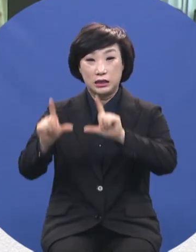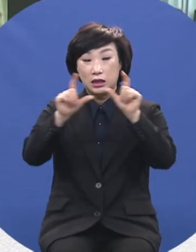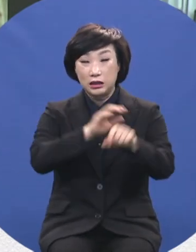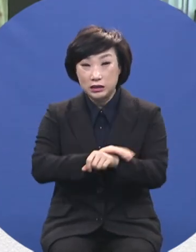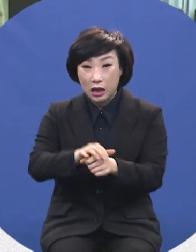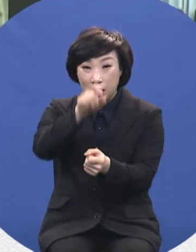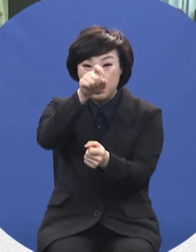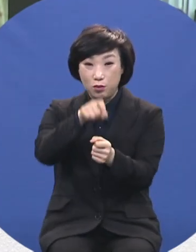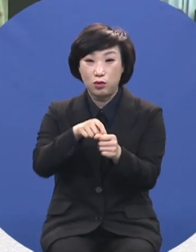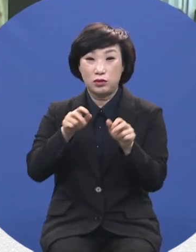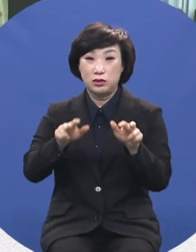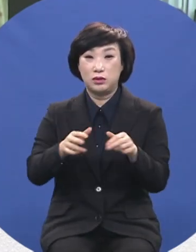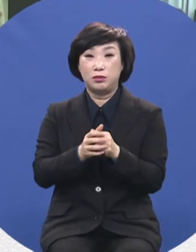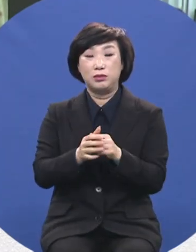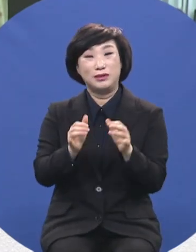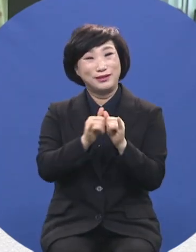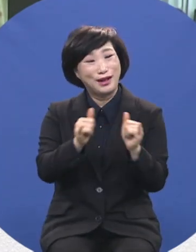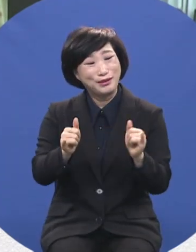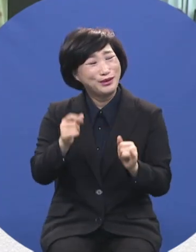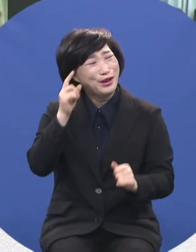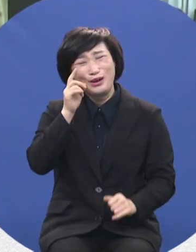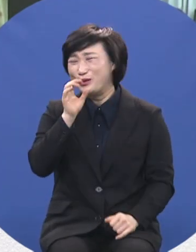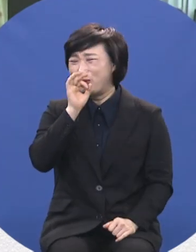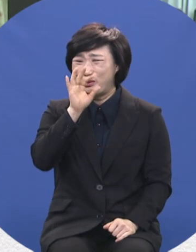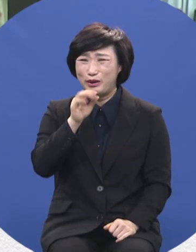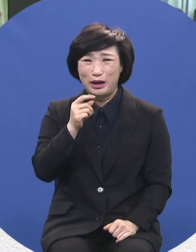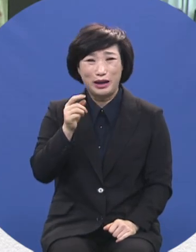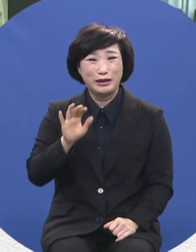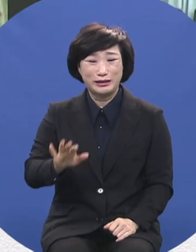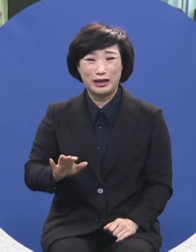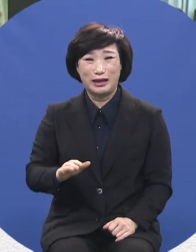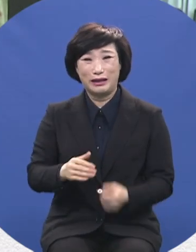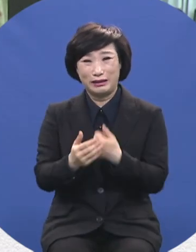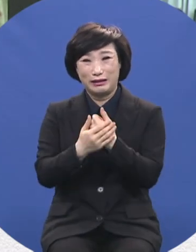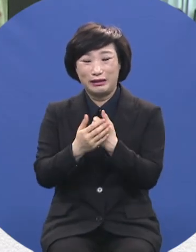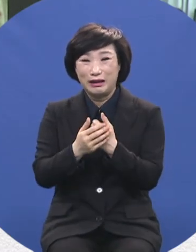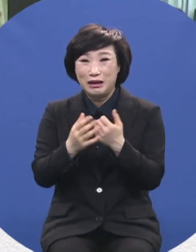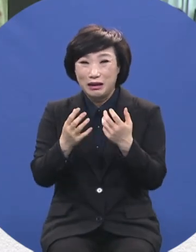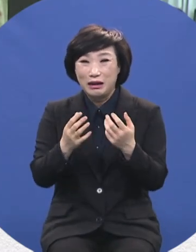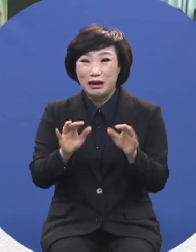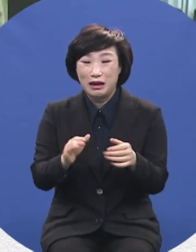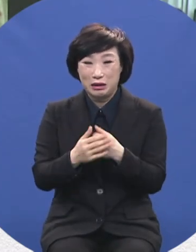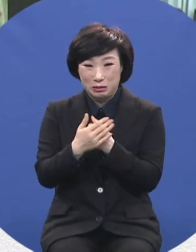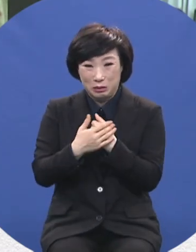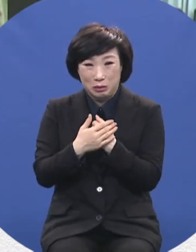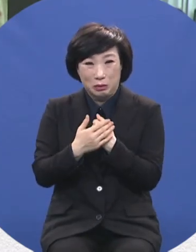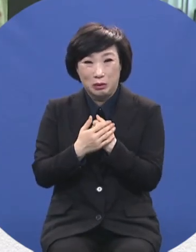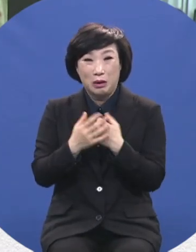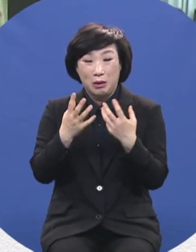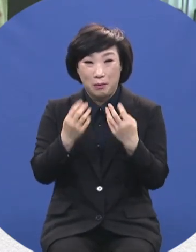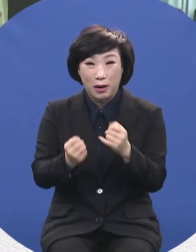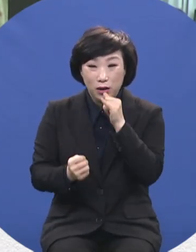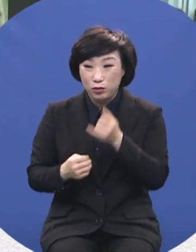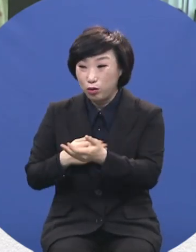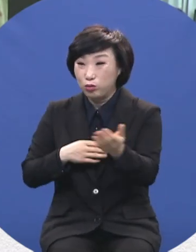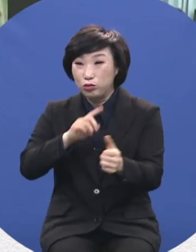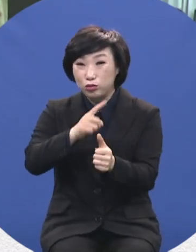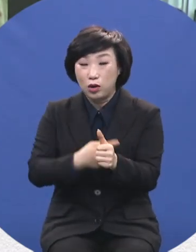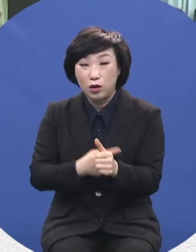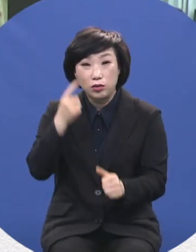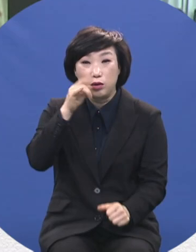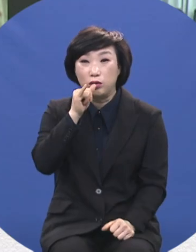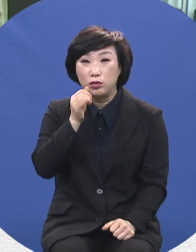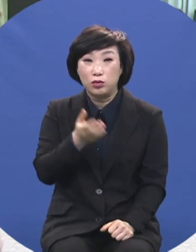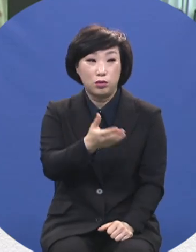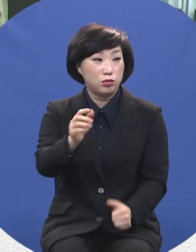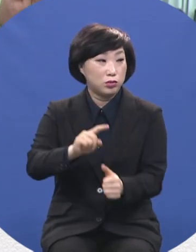이 정말로 사람이 상상할 수 없는 이기주의가 지금 당연한 것으로 되어 있잖아.